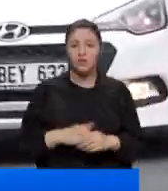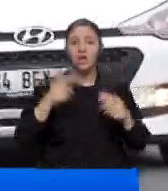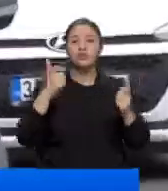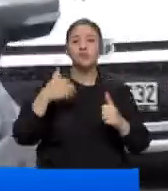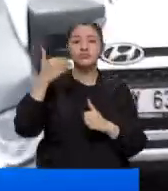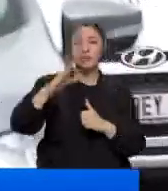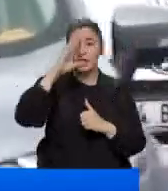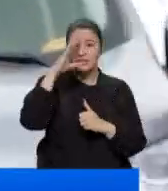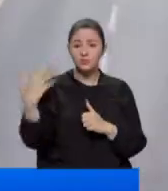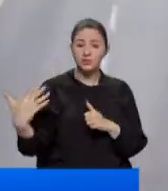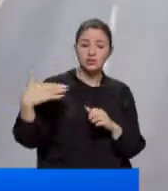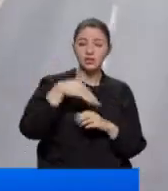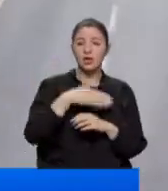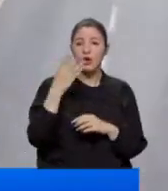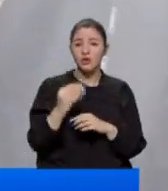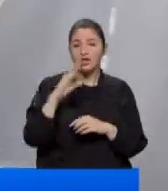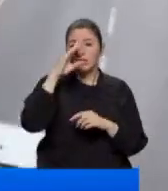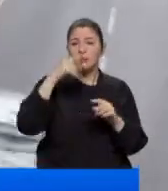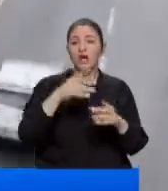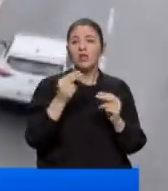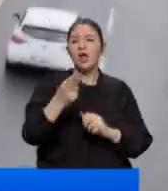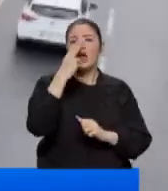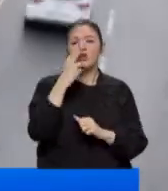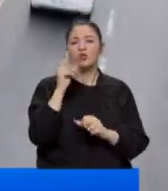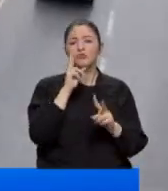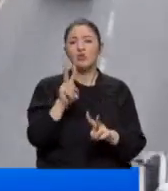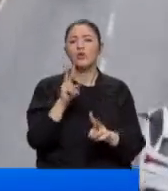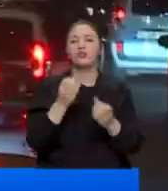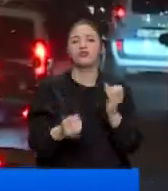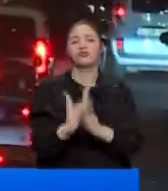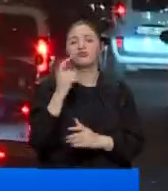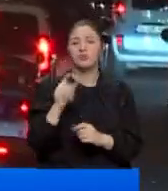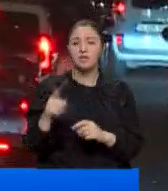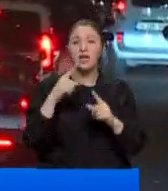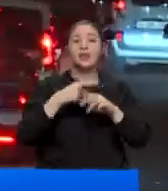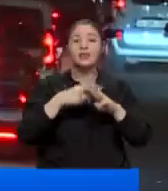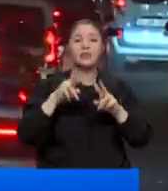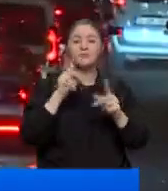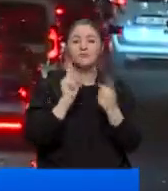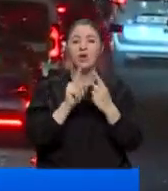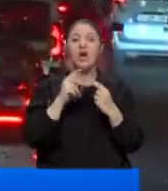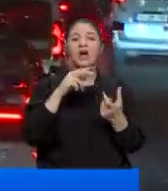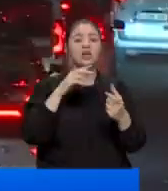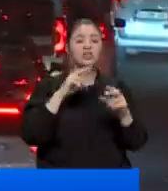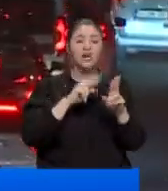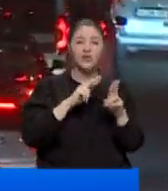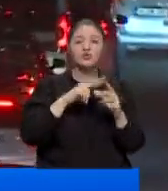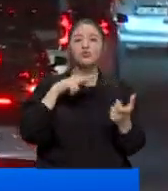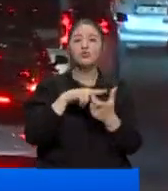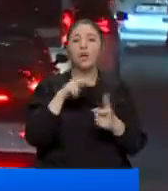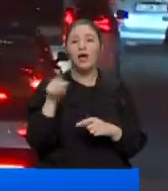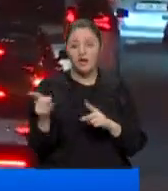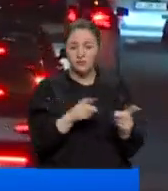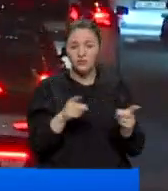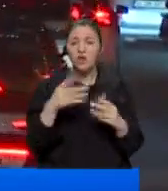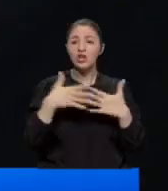Şehir dışından İstanbul'a giriş yapanlar İstanbul'da en alışık olunan manzarayı oluşturdu. TEM otoyolu Kavacık-Ümraniye istikametinde trafik